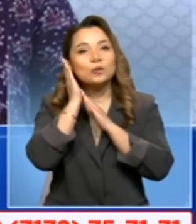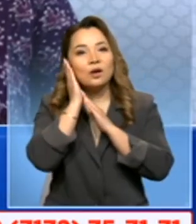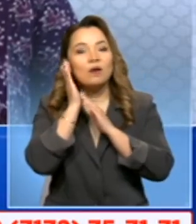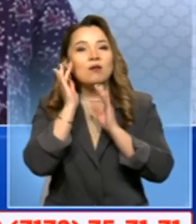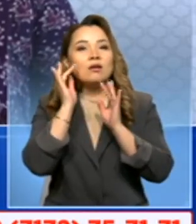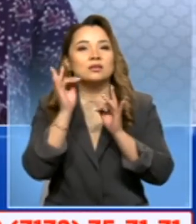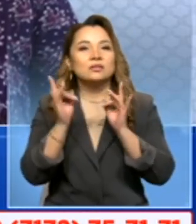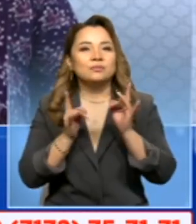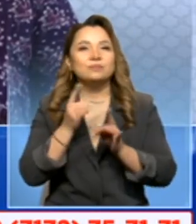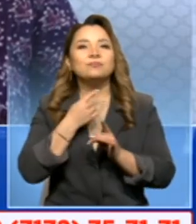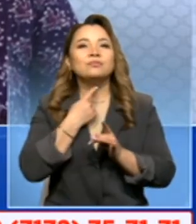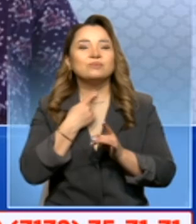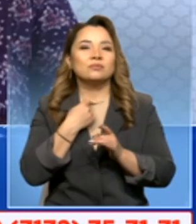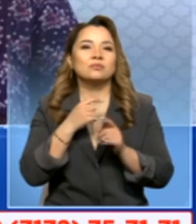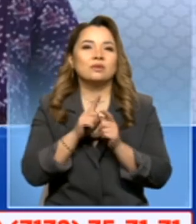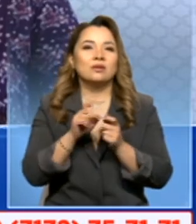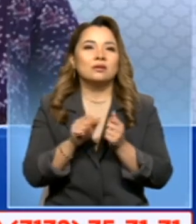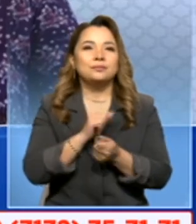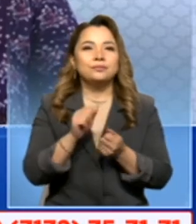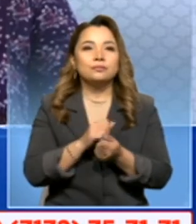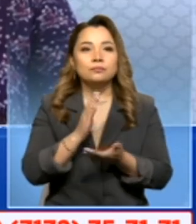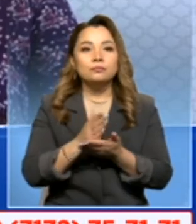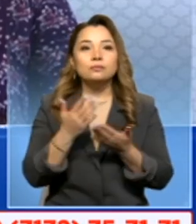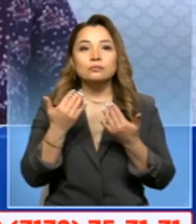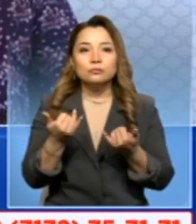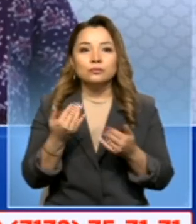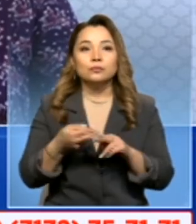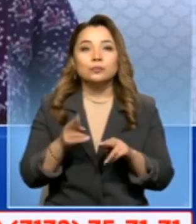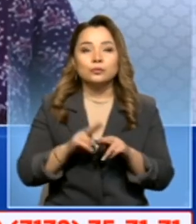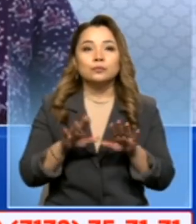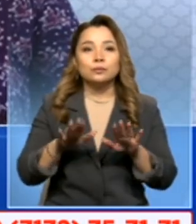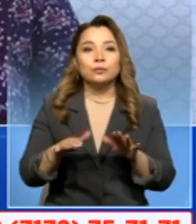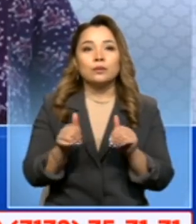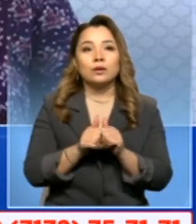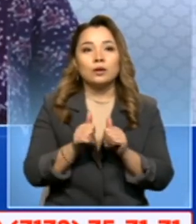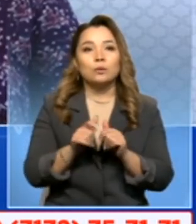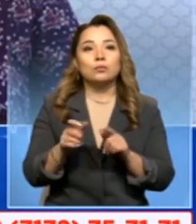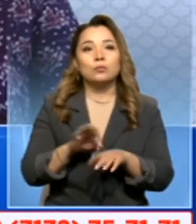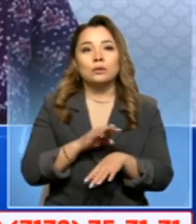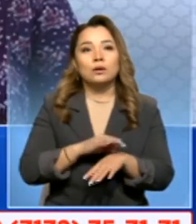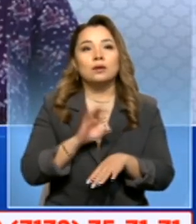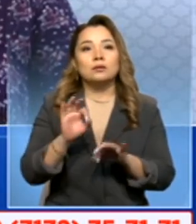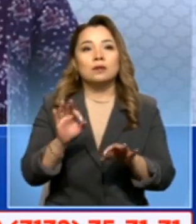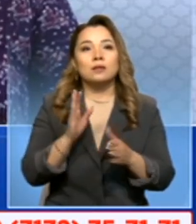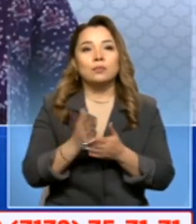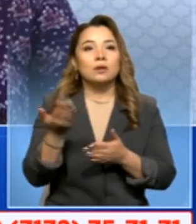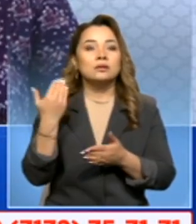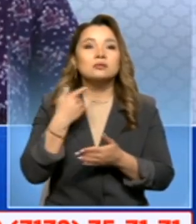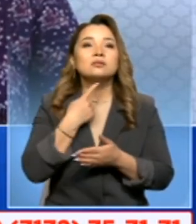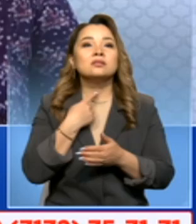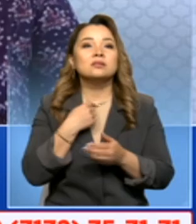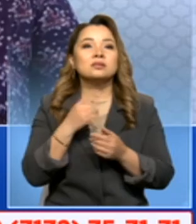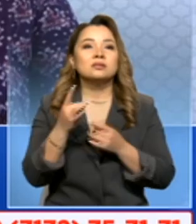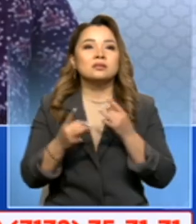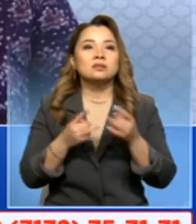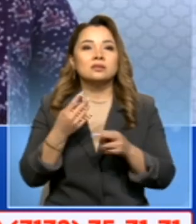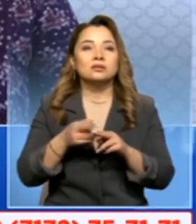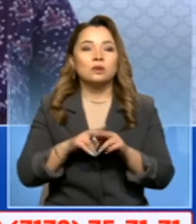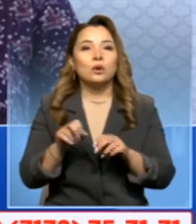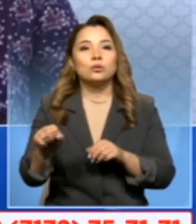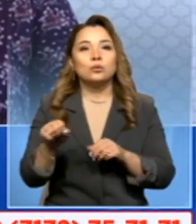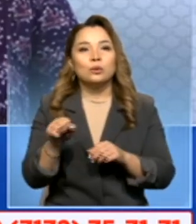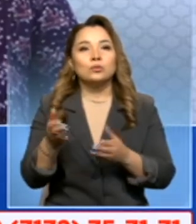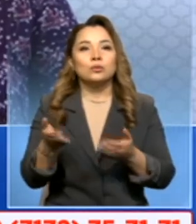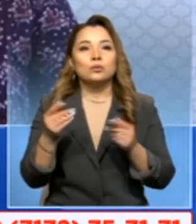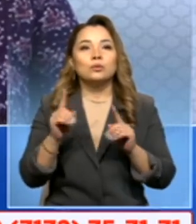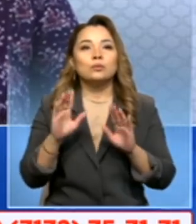қырылдап тамағымды қысатын. Қазір оңай жоқ, қасымда жолдасым айтатын бұрынғы кезде тамағым қырылдап қысып атқанда түртіп,